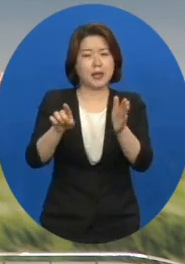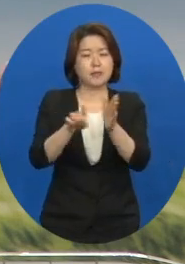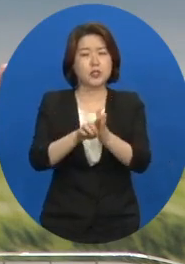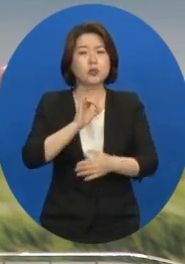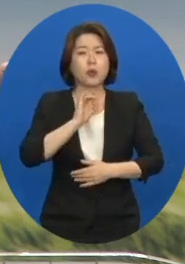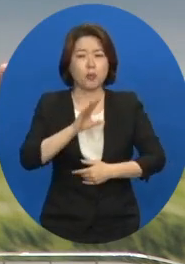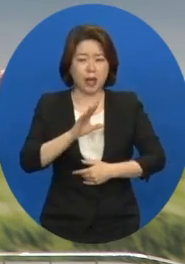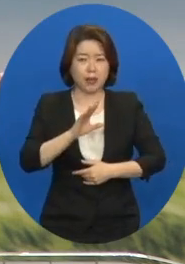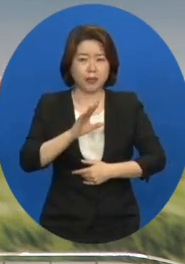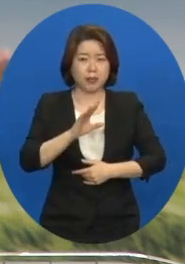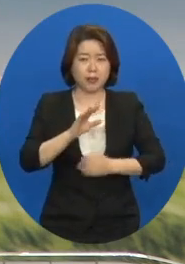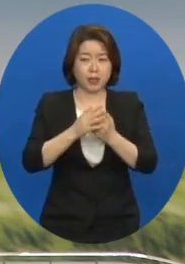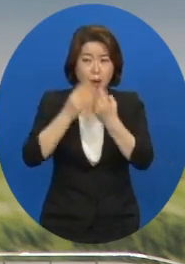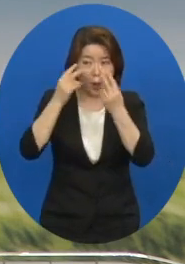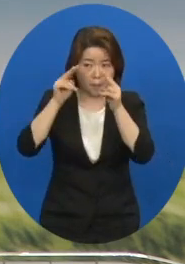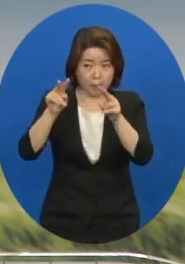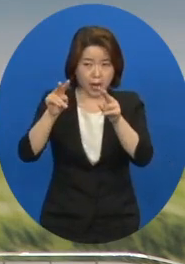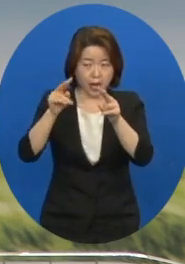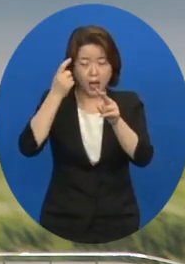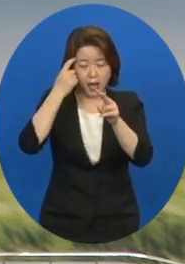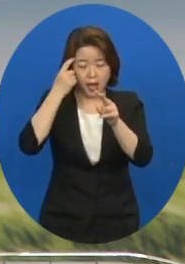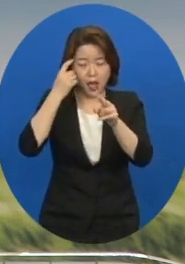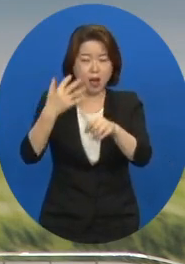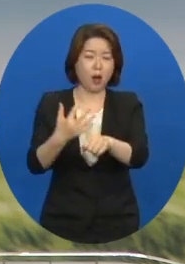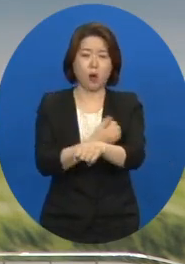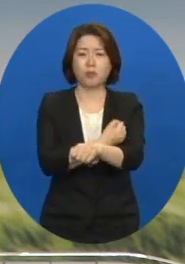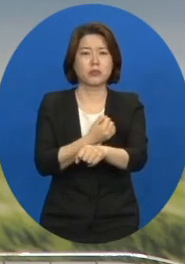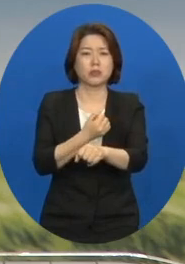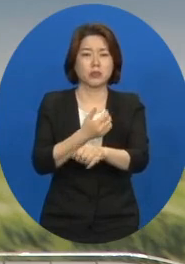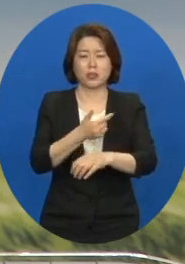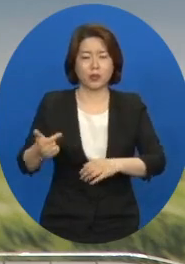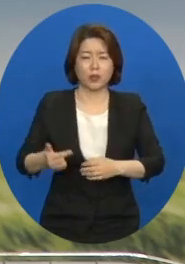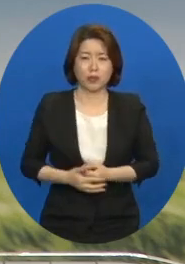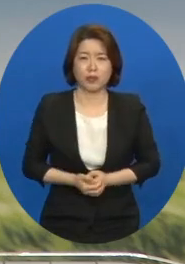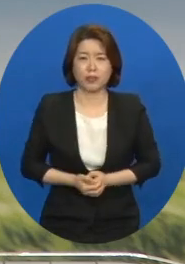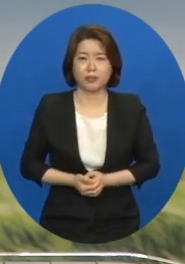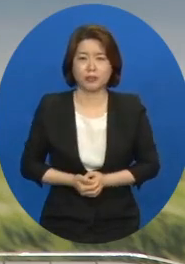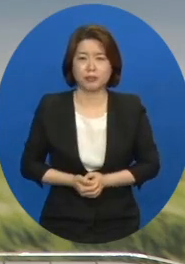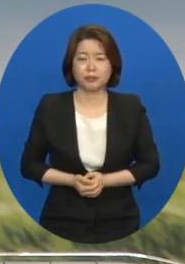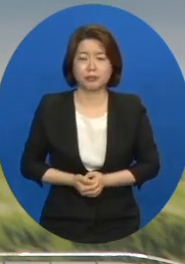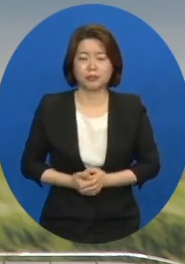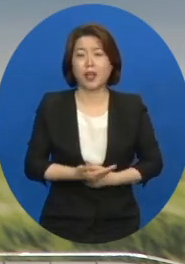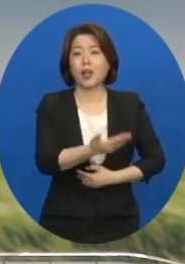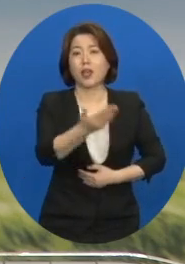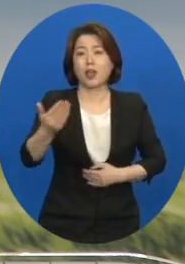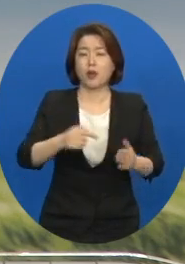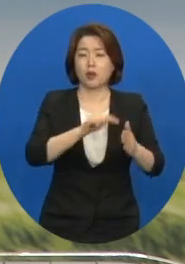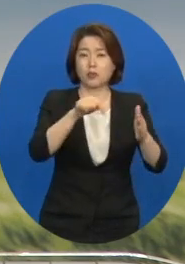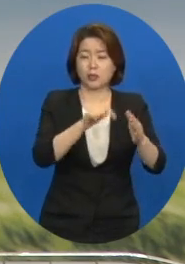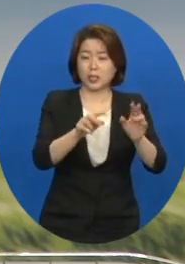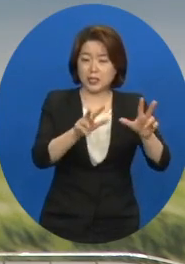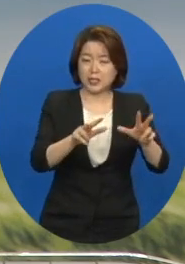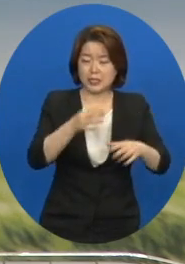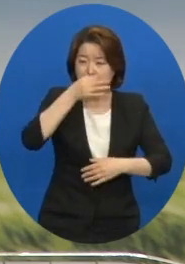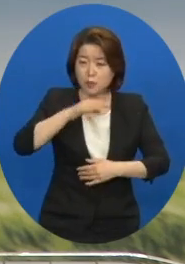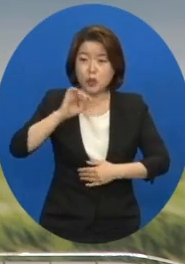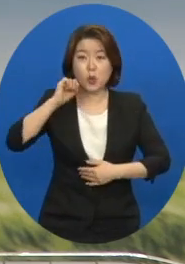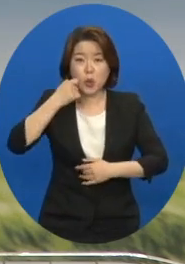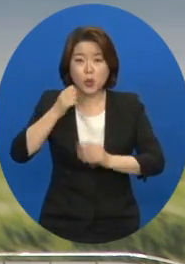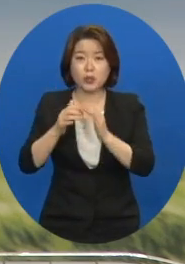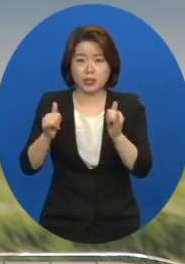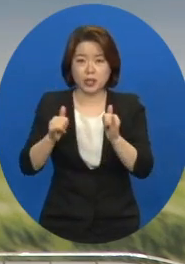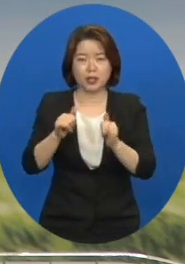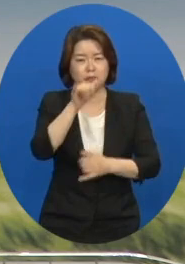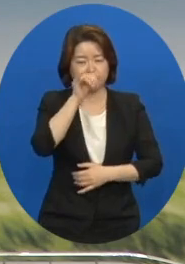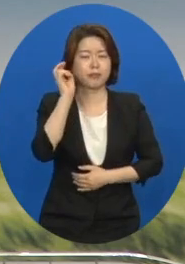바라볼 수밖에 없는 차원의 엄청난 것입니다. 여러분 중에 지금도 힘들고 어려운 분들이